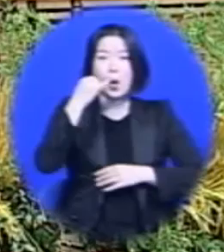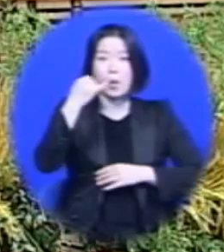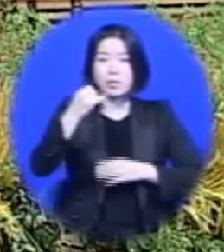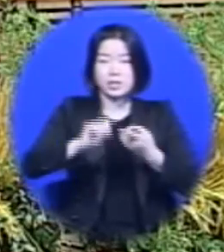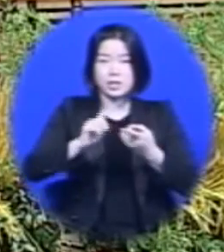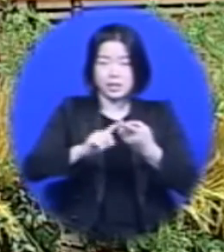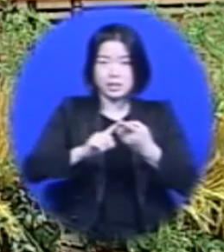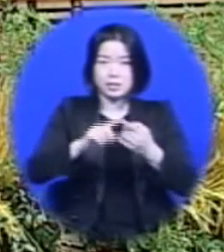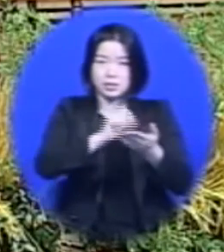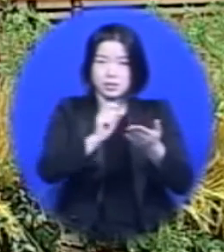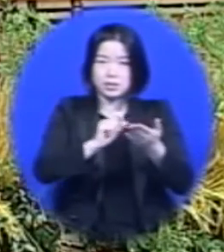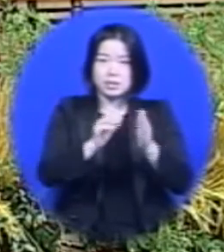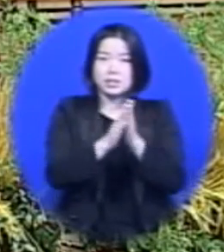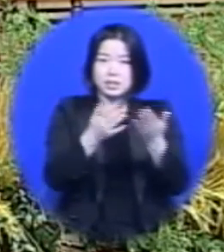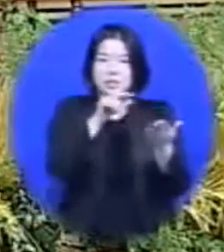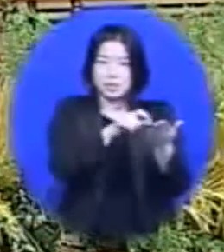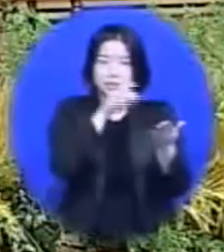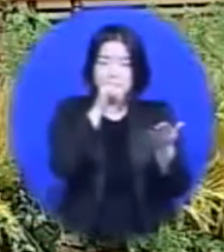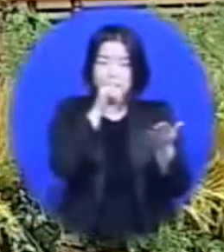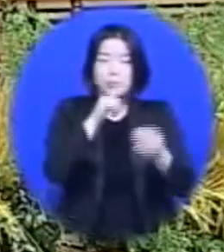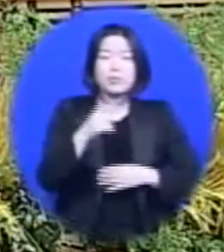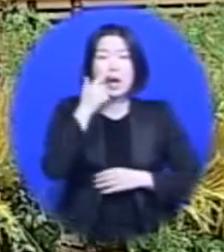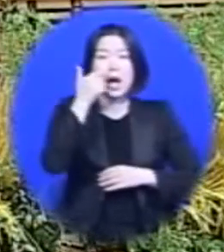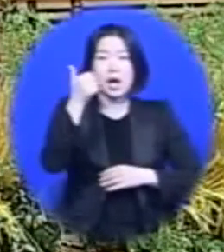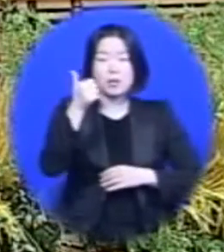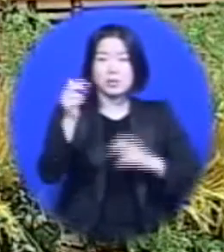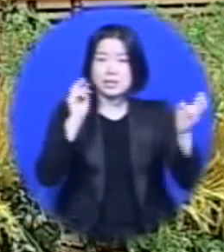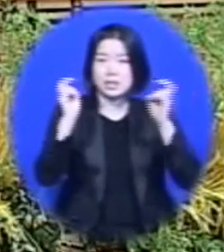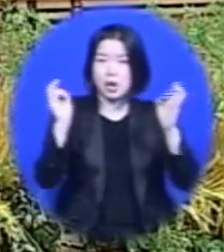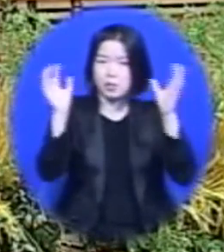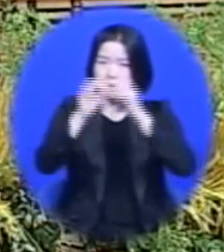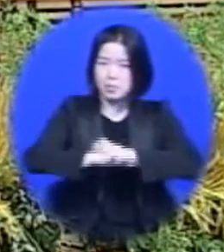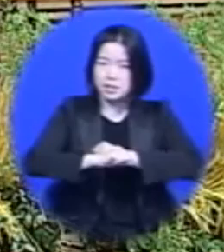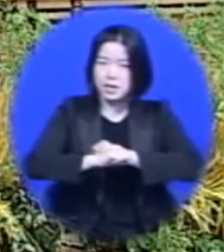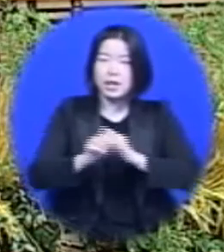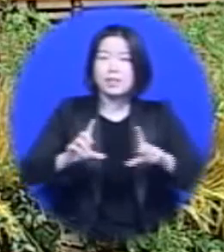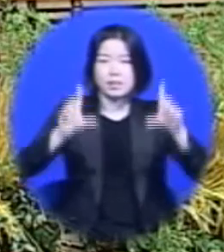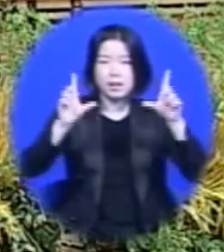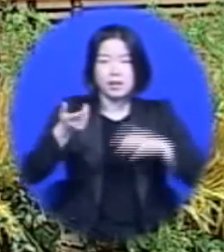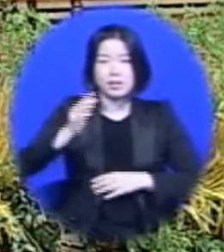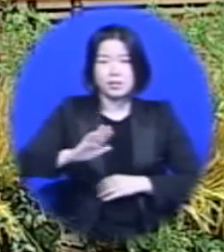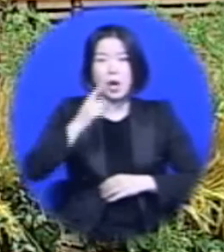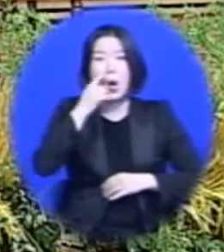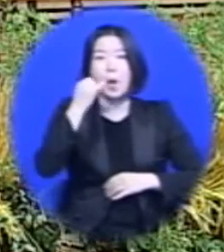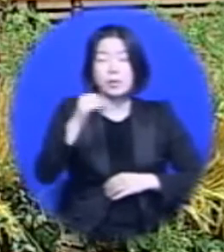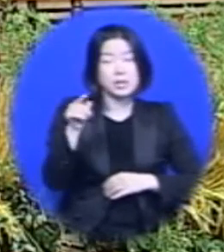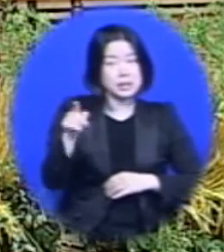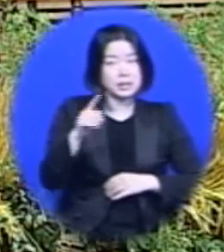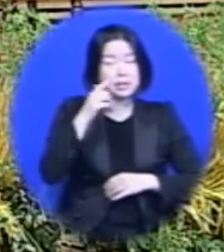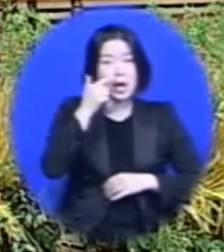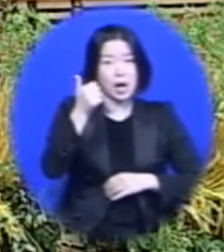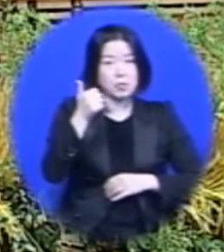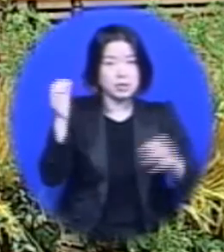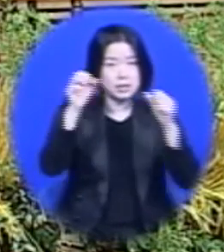속에서. 아버님 사업이 파산을 당했던 날입니다. 근데 어머님이 그 아버지의 파산